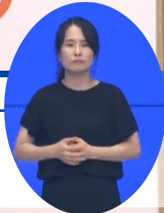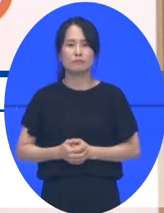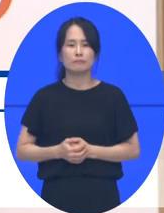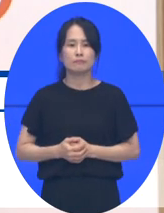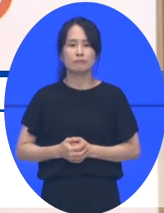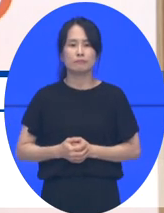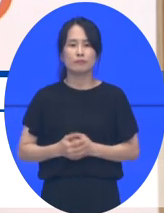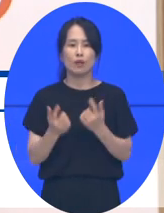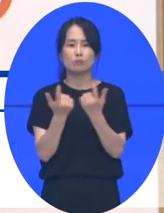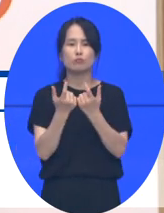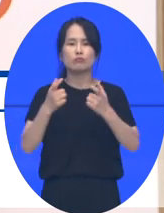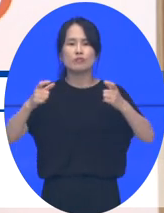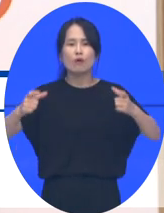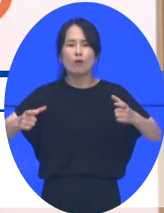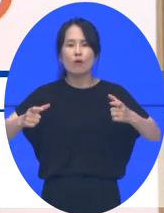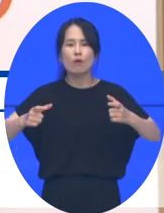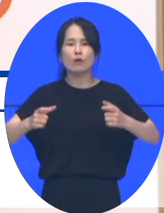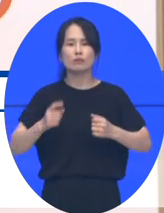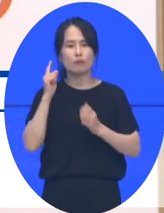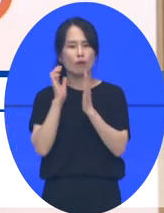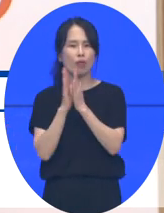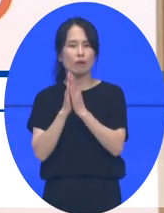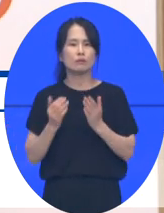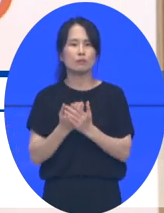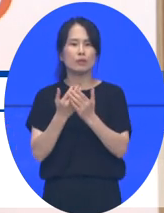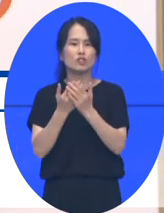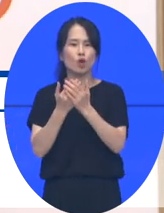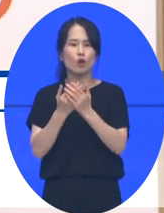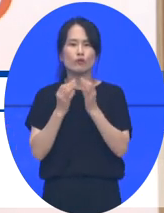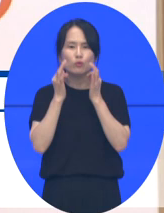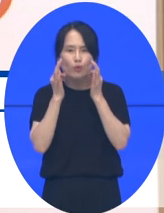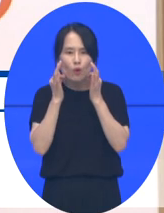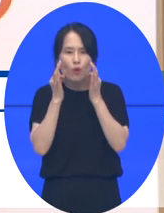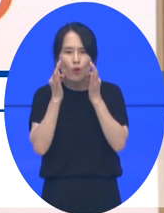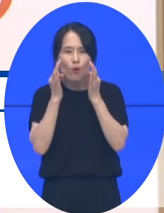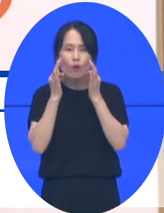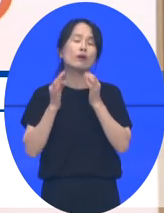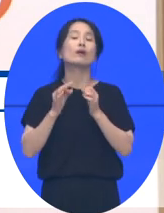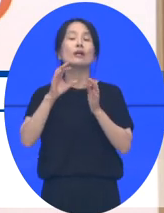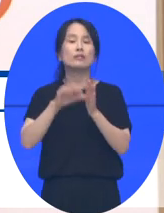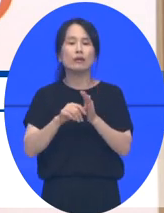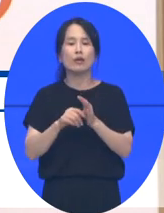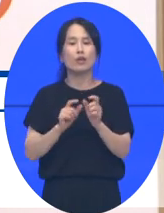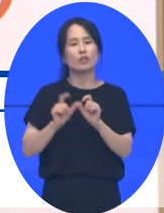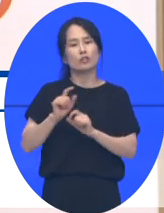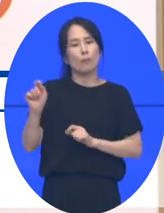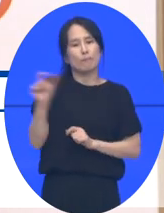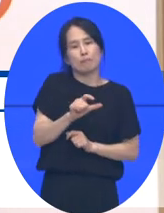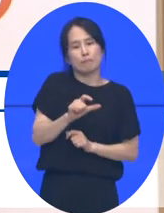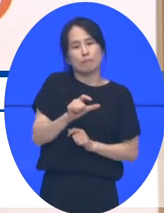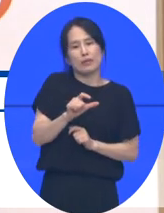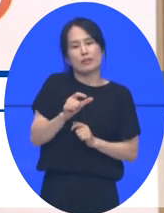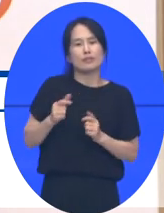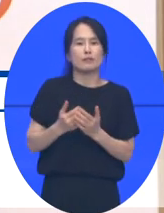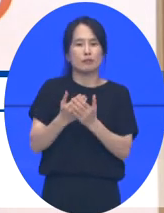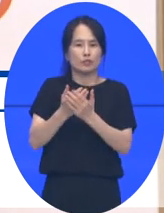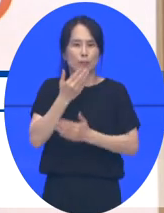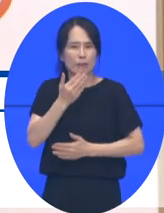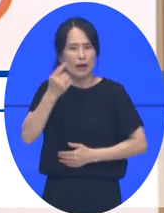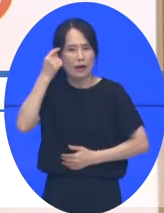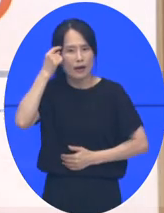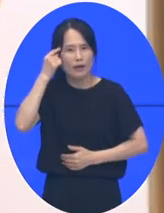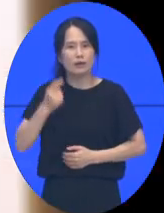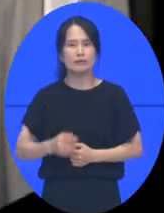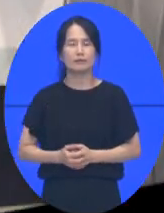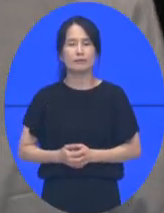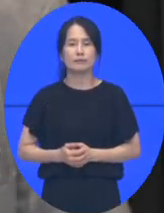있고요. 부에서 좀 자체적으로 좀 발전을 좀 추구하는 부분에 있어서 좀 더 이렇게 좀 가속도가 좀 붙지 않을까라는 생각이